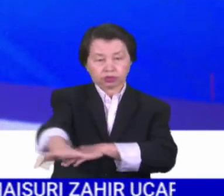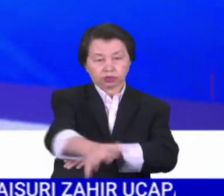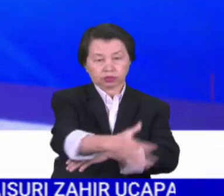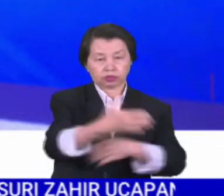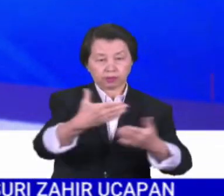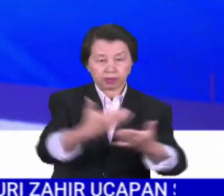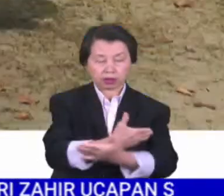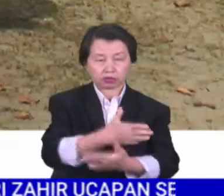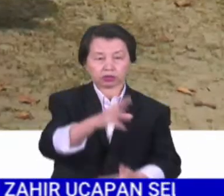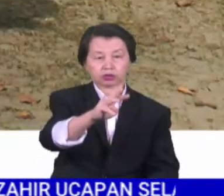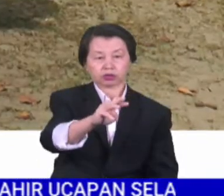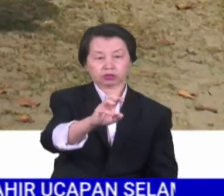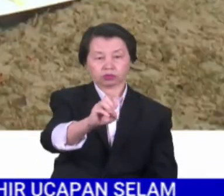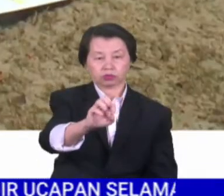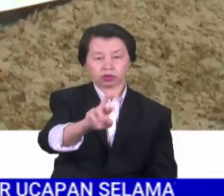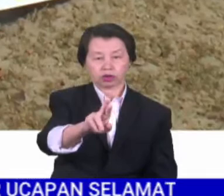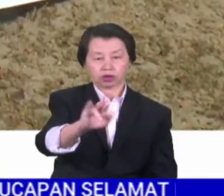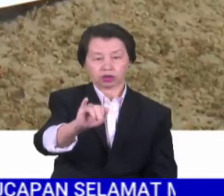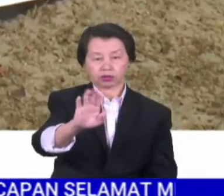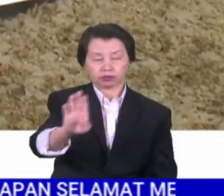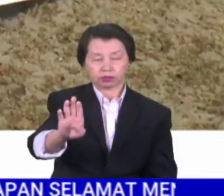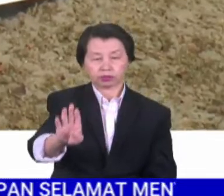Morik.